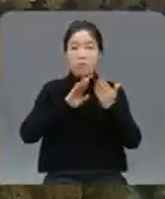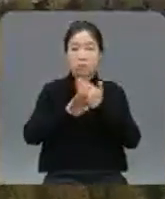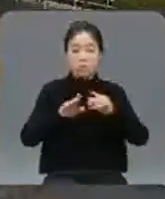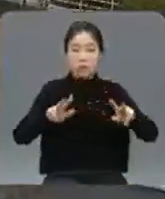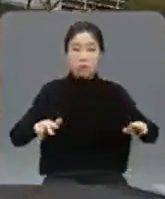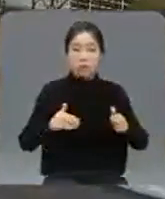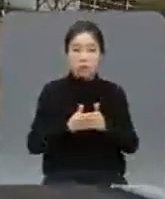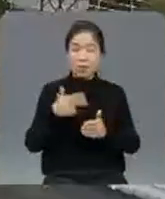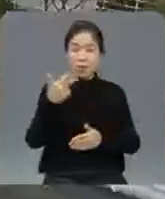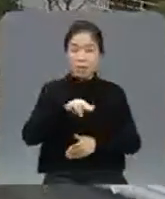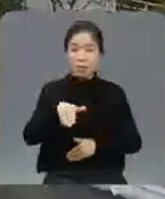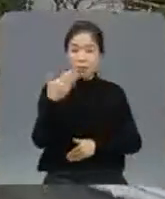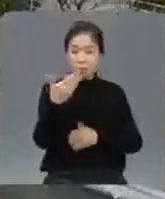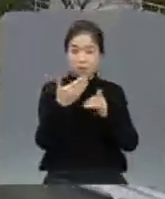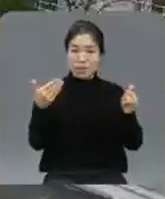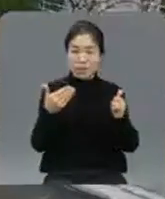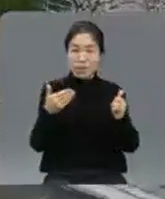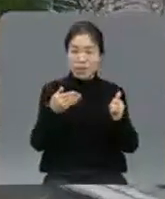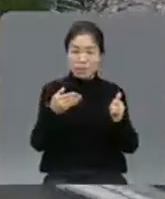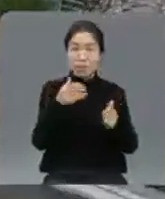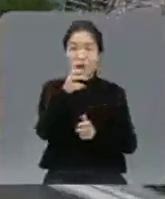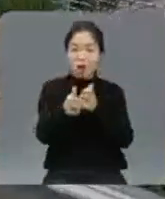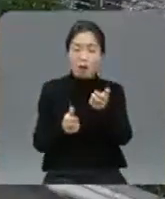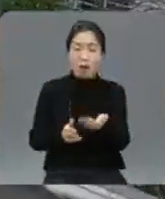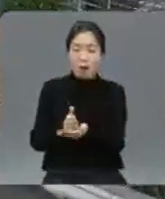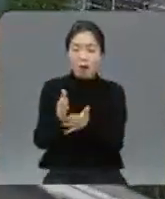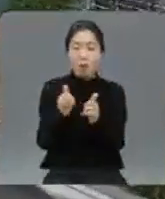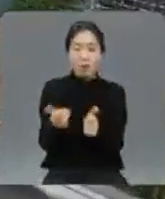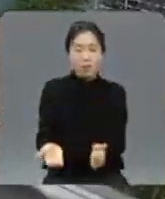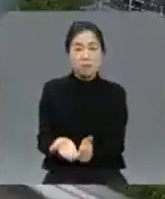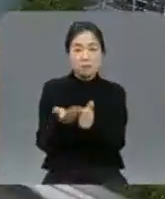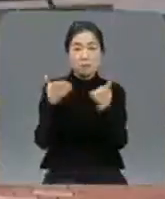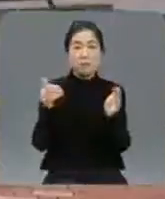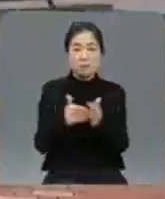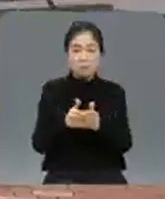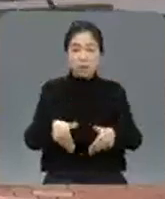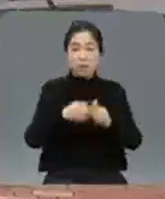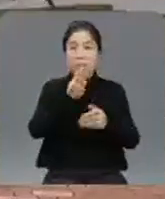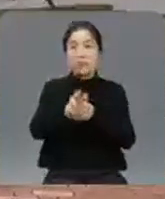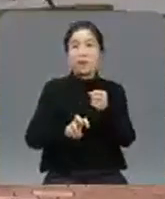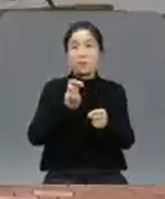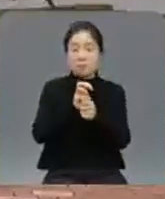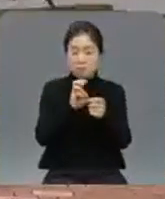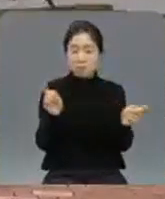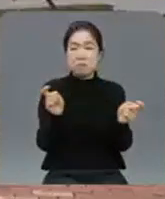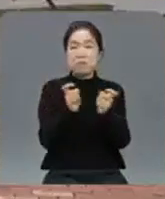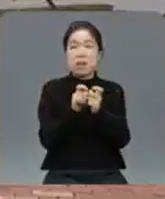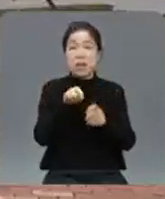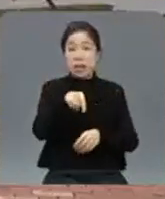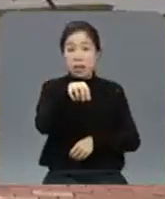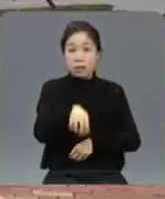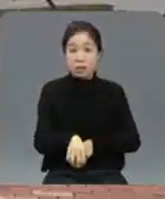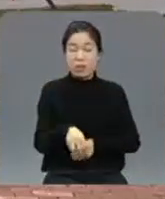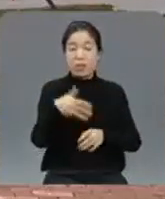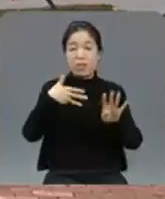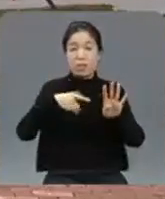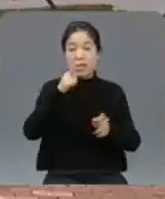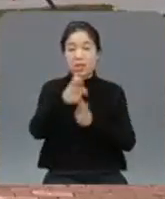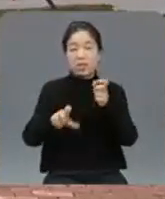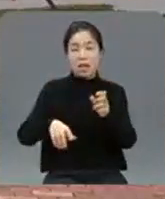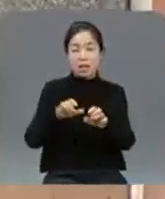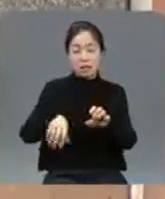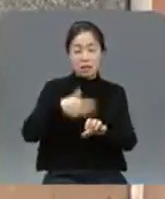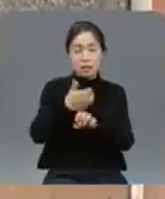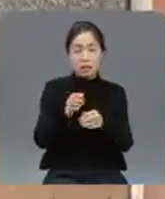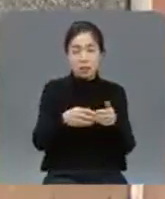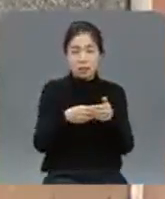지금까지 7,900 명의 이공개인지를 배출했는데요 설립 30주년을 맞은 지스트가 4차 산업혁명을 주도하는